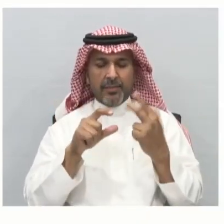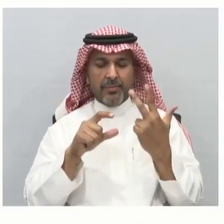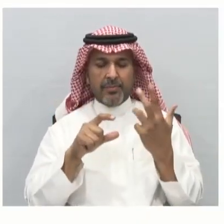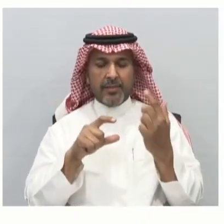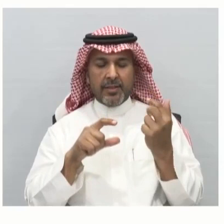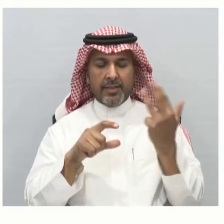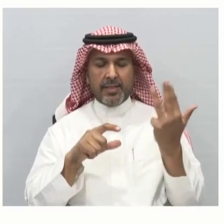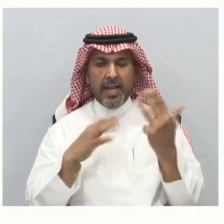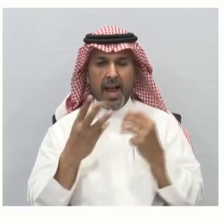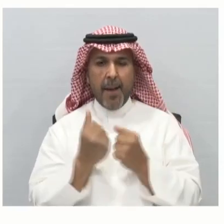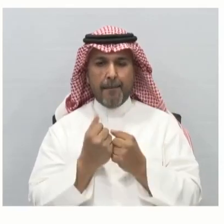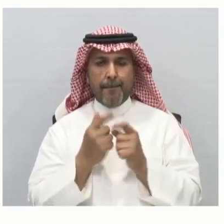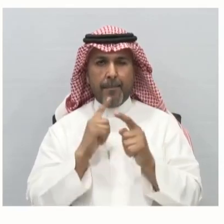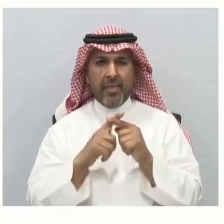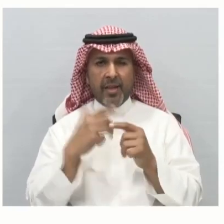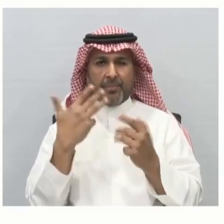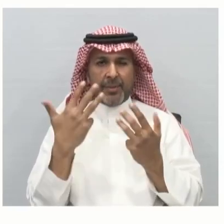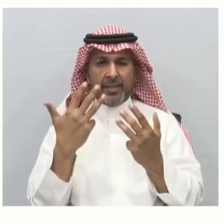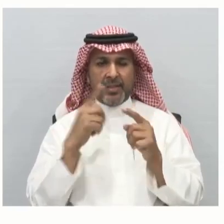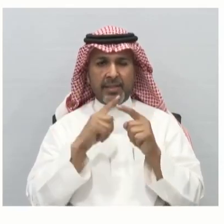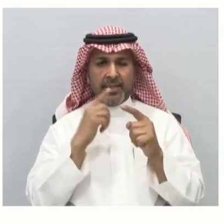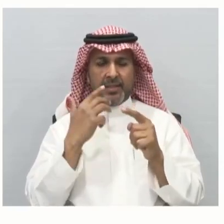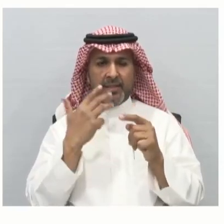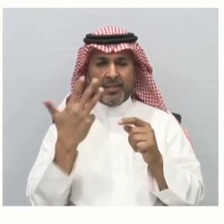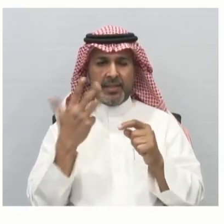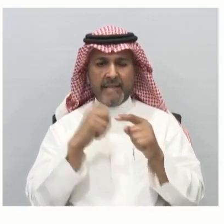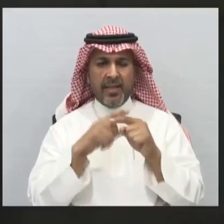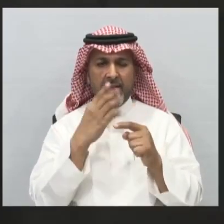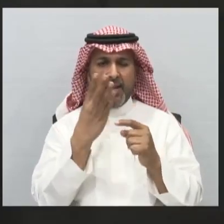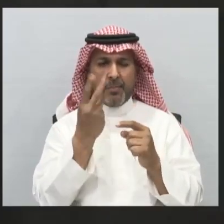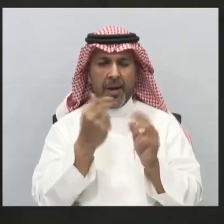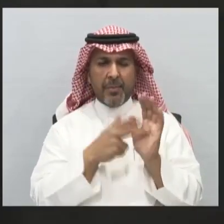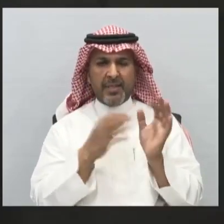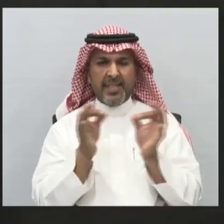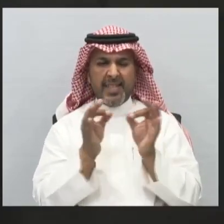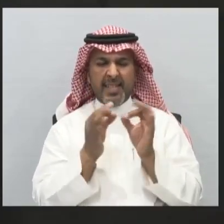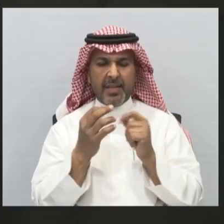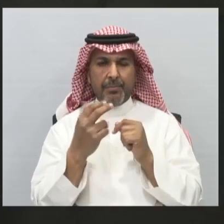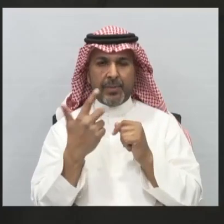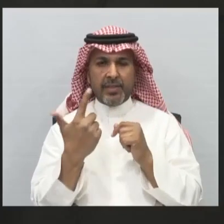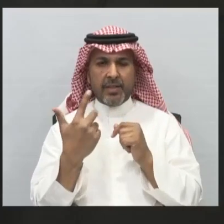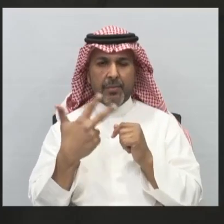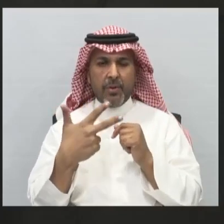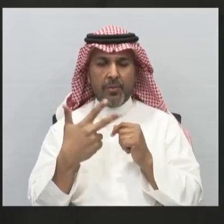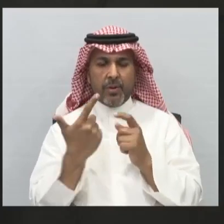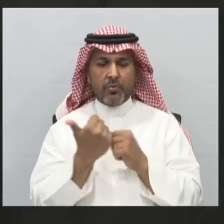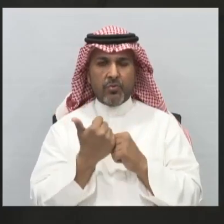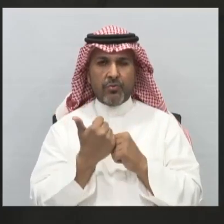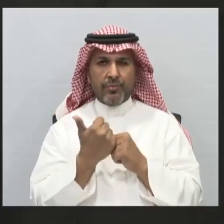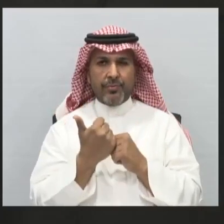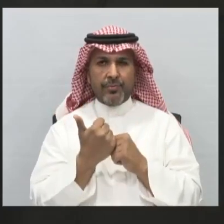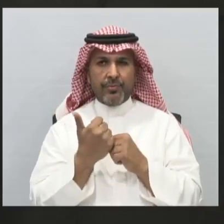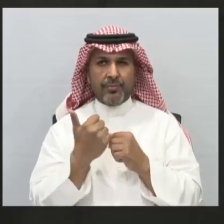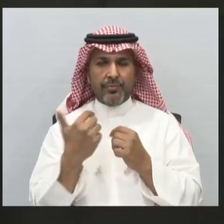ما هو العدد الذي اضربه في تسعه يعطيني 87 او قريب على 87 طب ما عندي شيء